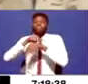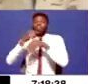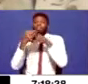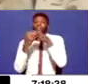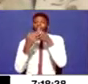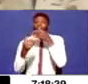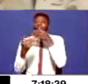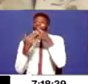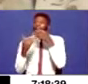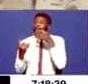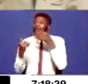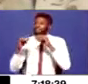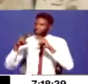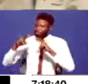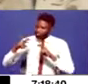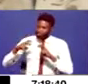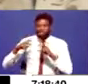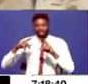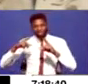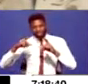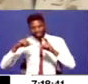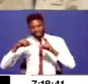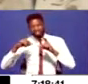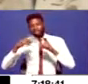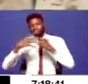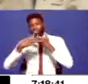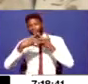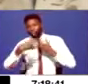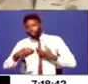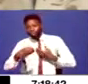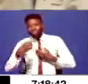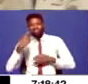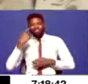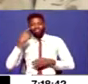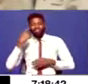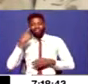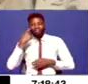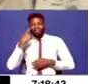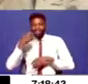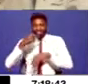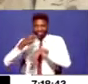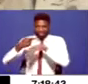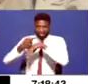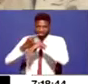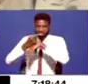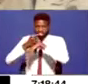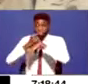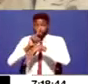Wakampima, wakampiga picha, wakapata iko mzizi itembezi damu kwa mwili yote.